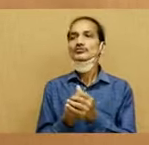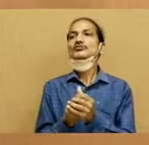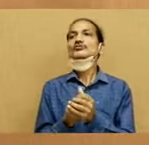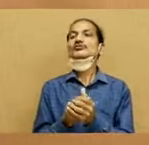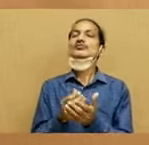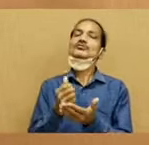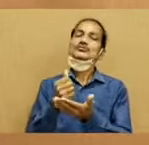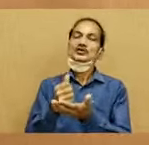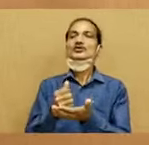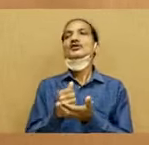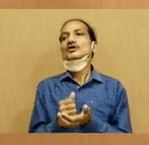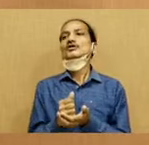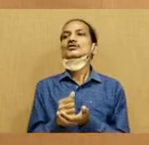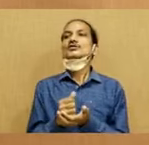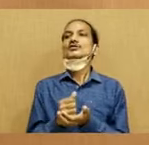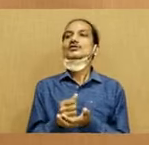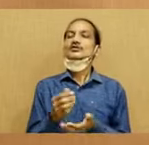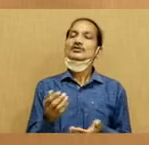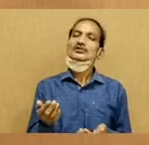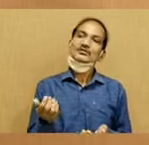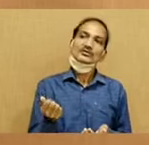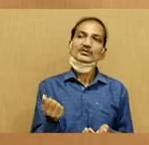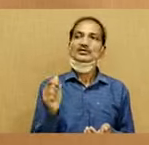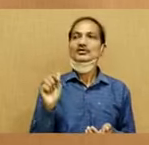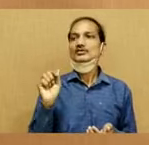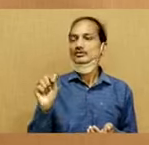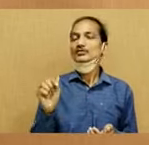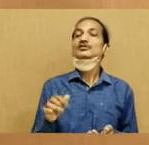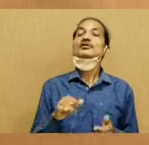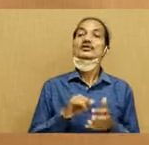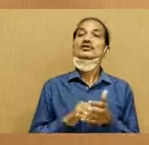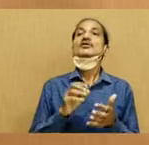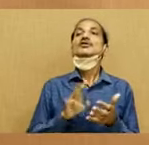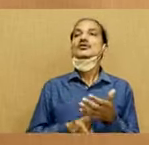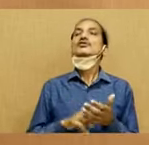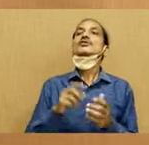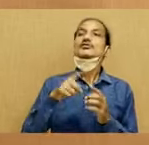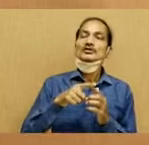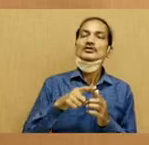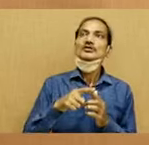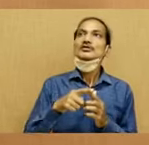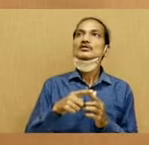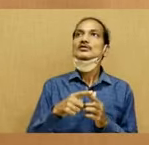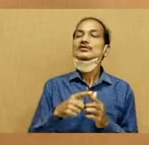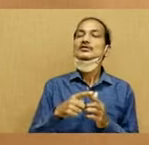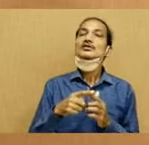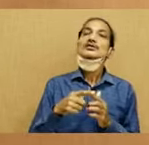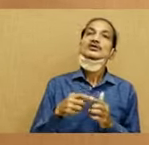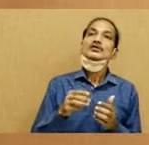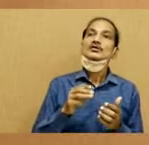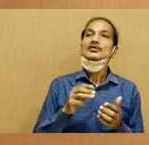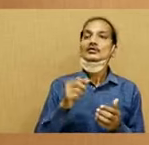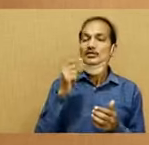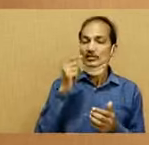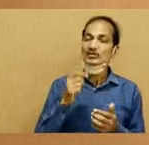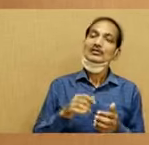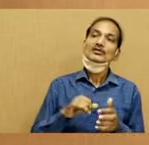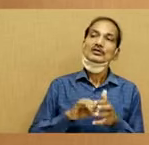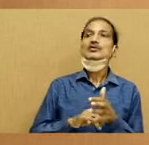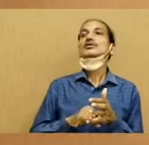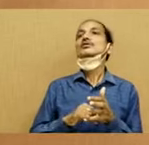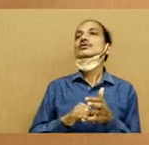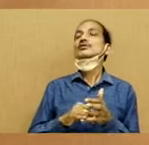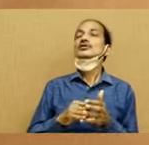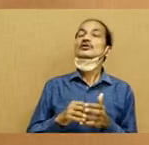କହିଲେ ଯେ କରୋନାକୁ ଯେପରି ଭାବରେ ଆମେ ଆଜି ଗୋଟିଏ ଜାଗାରେ ବନ୍ଦୀ କରିକି ରଖିଛୁ, ସେଥିପାଇଁ ତାର ଶ୍ରେୟ